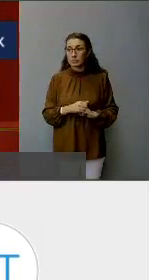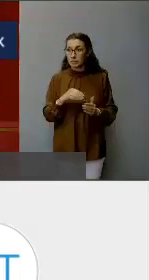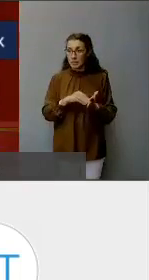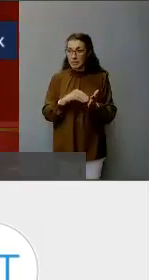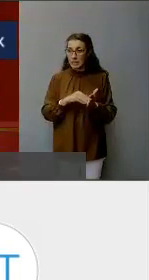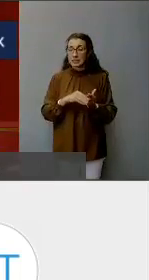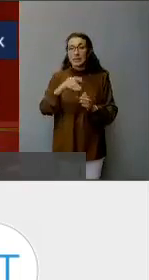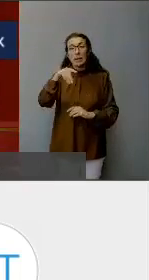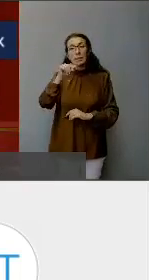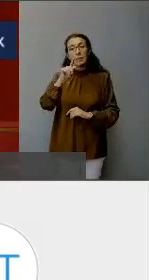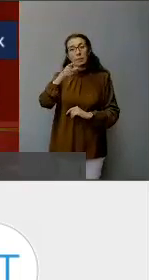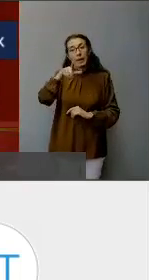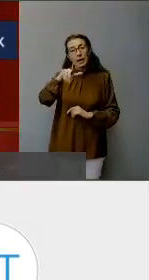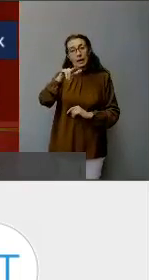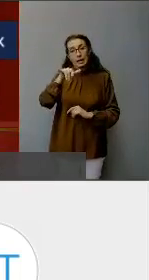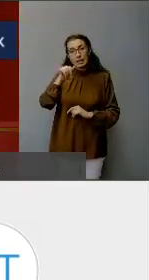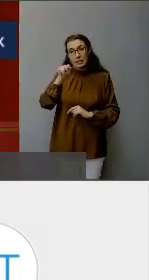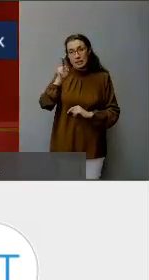paglialunga